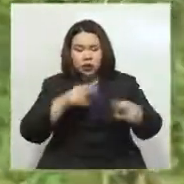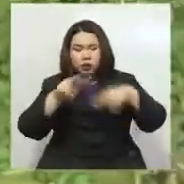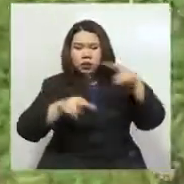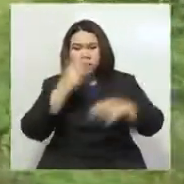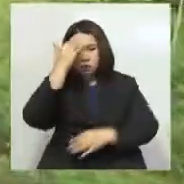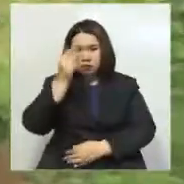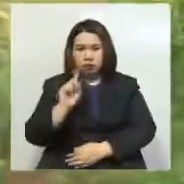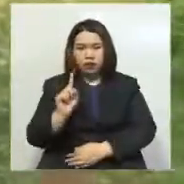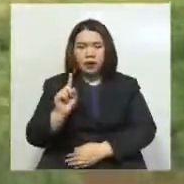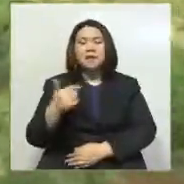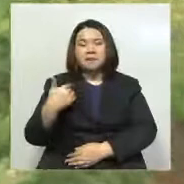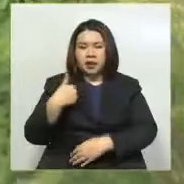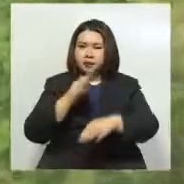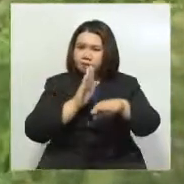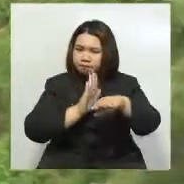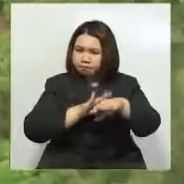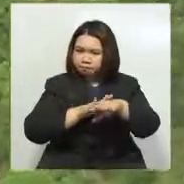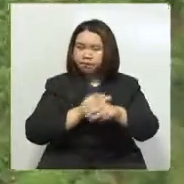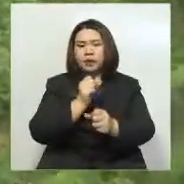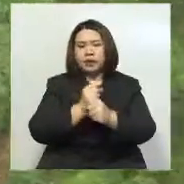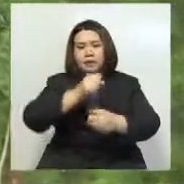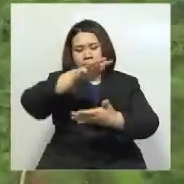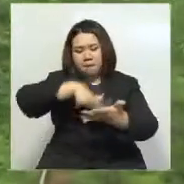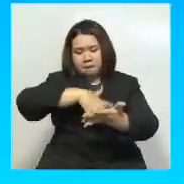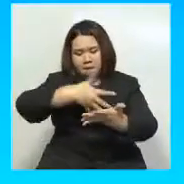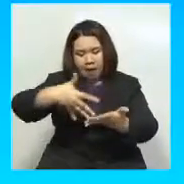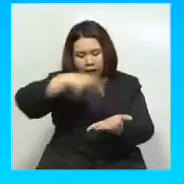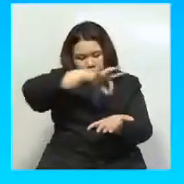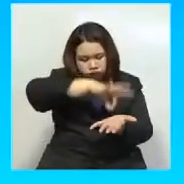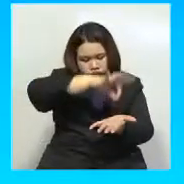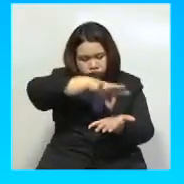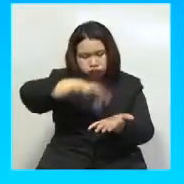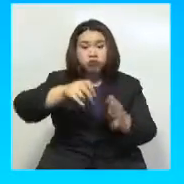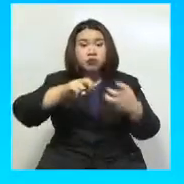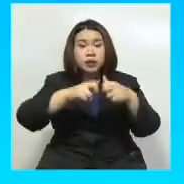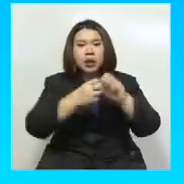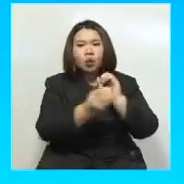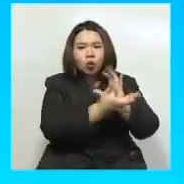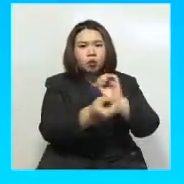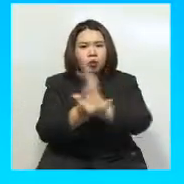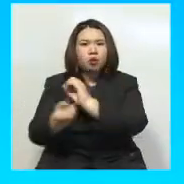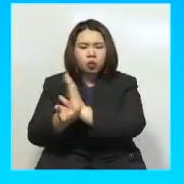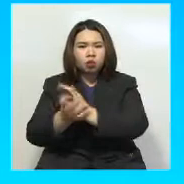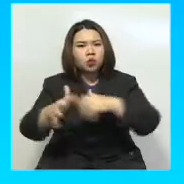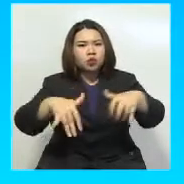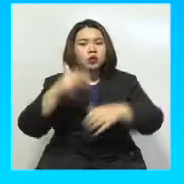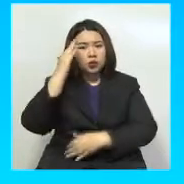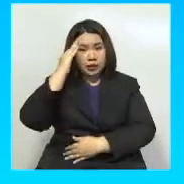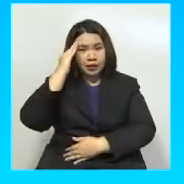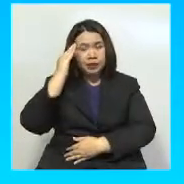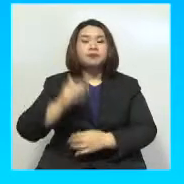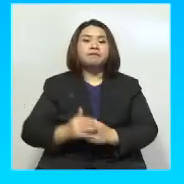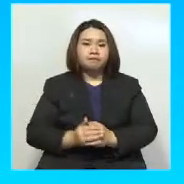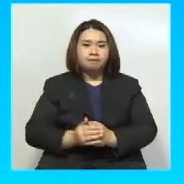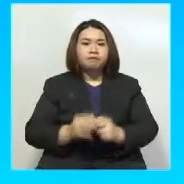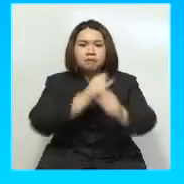พื่อที่จะมีการแจ้งแล้วก็จัดทำเป็นแผนที่พื้นที่เสี่ยงภัยนะคะแจ้งให้กับผู้ที่อยู่ในพื้นที่ศูนย์เฝ้าระ